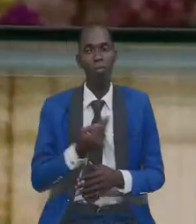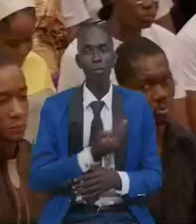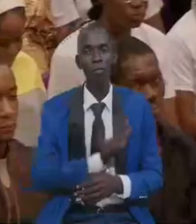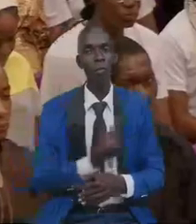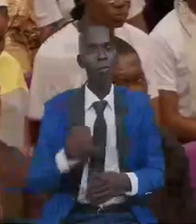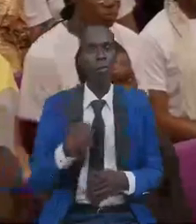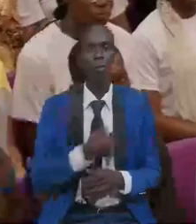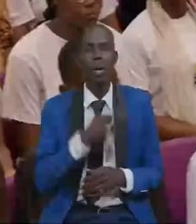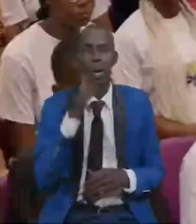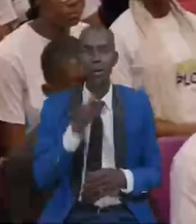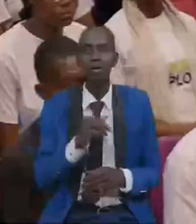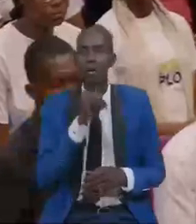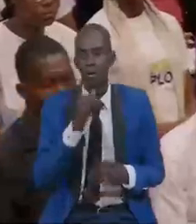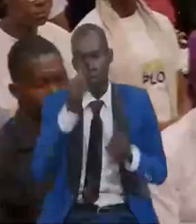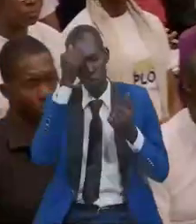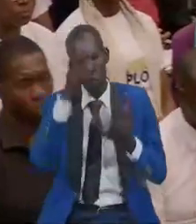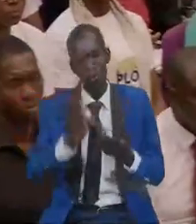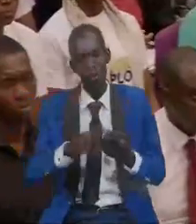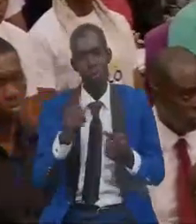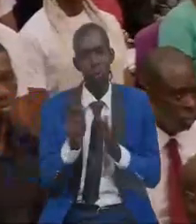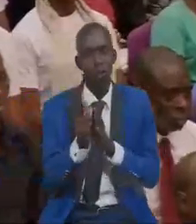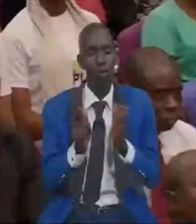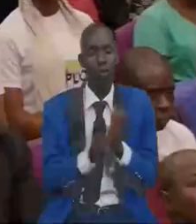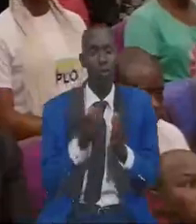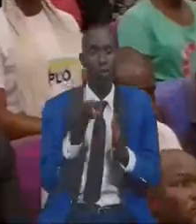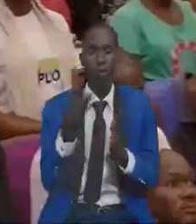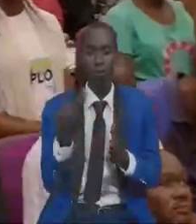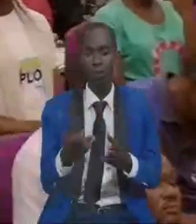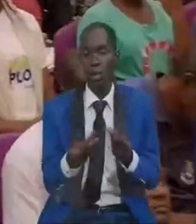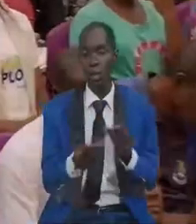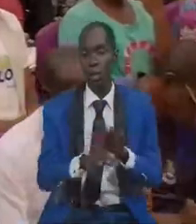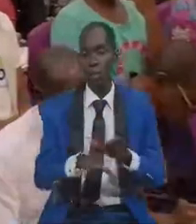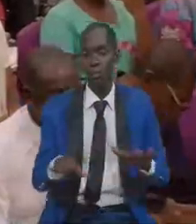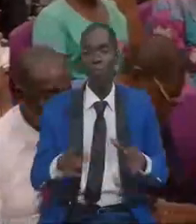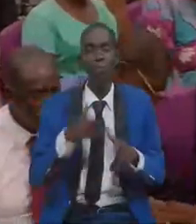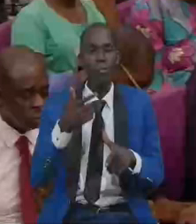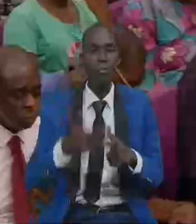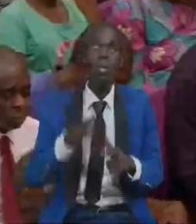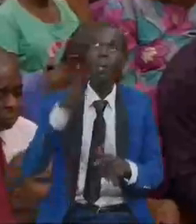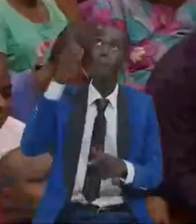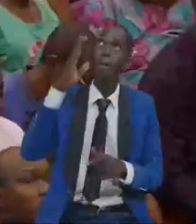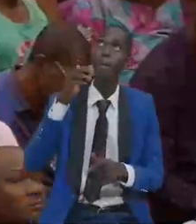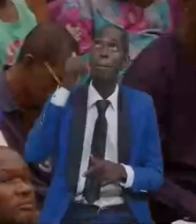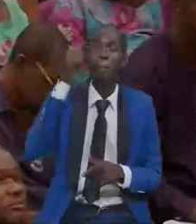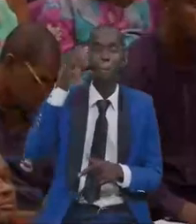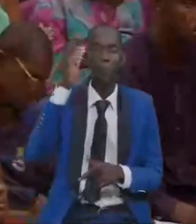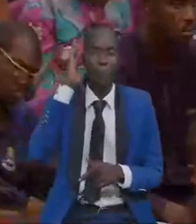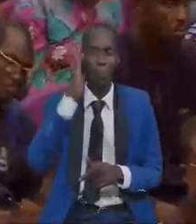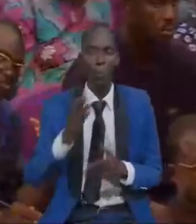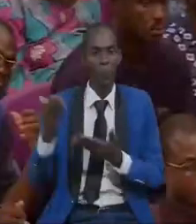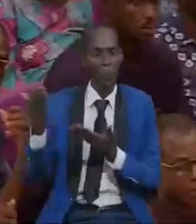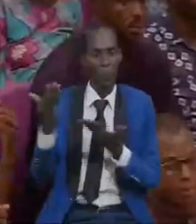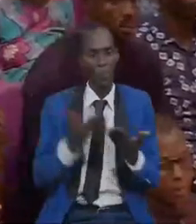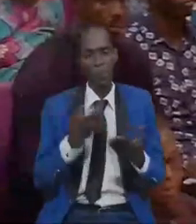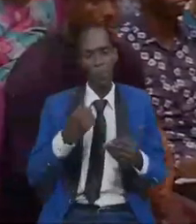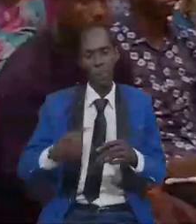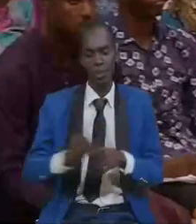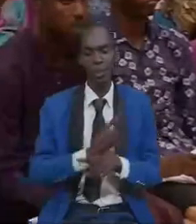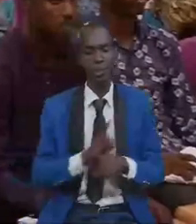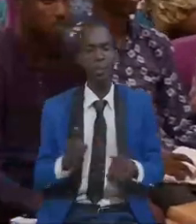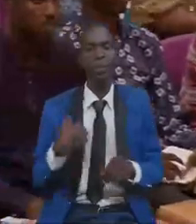communauté et la loi du pays. Finalement, ce qui se passe, c'est que Dieu lui-même va se lever et amener la discipline. On se